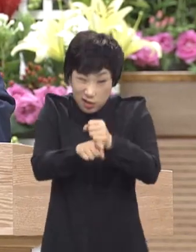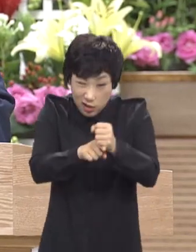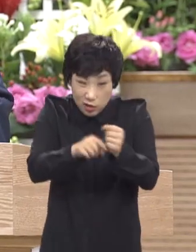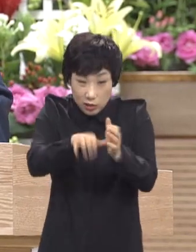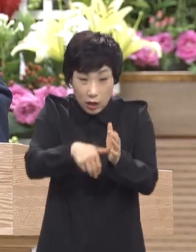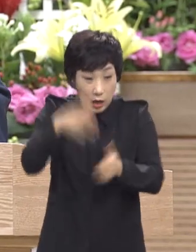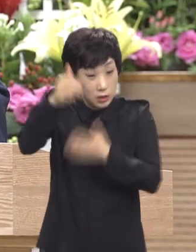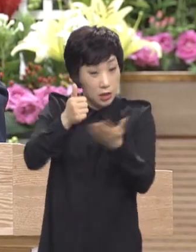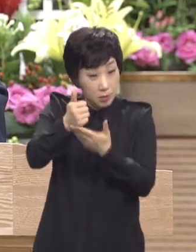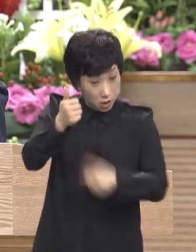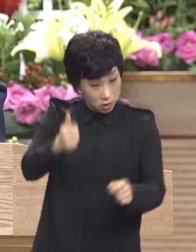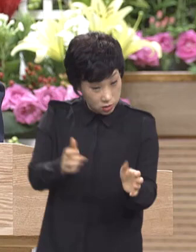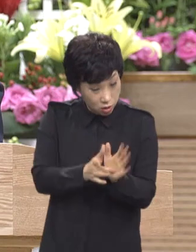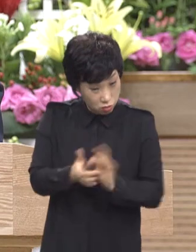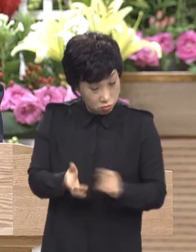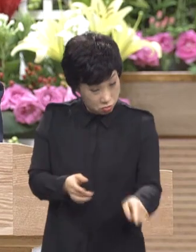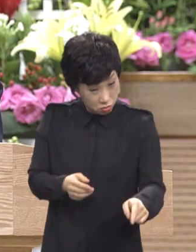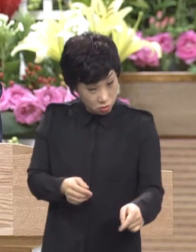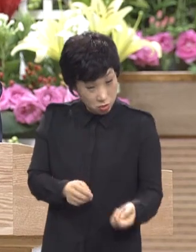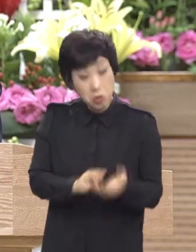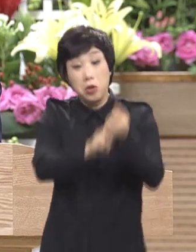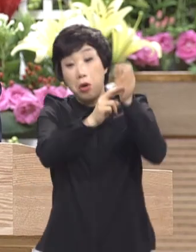드러내고 그냥